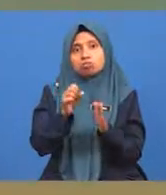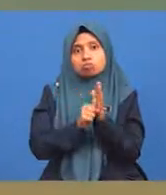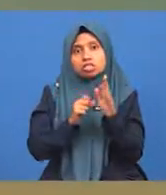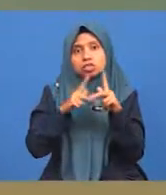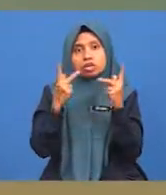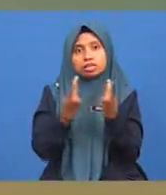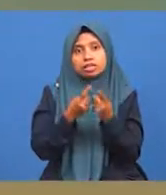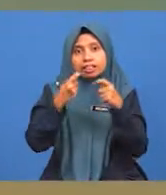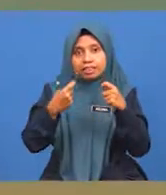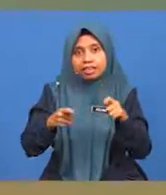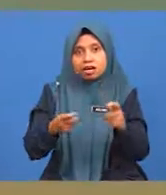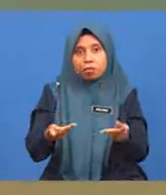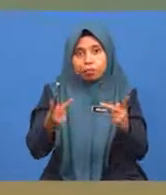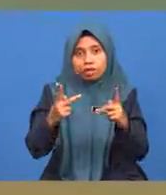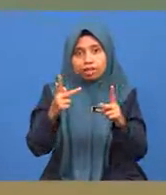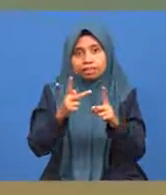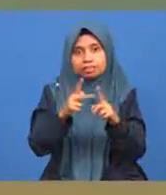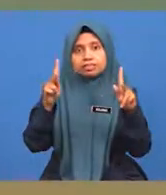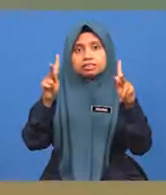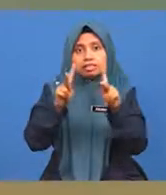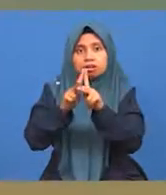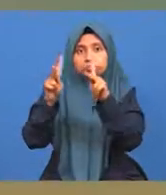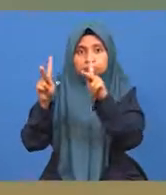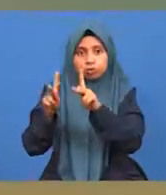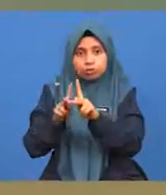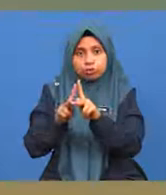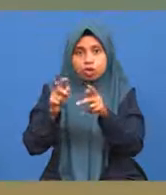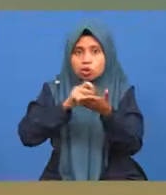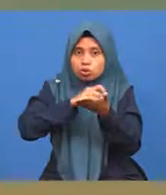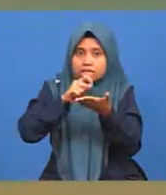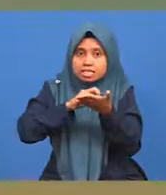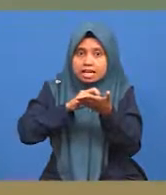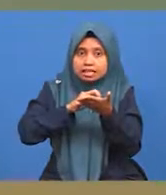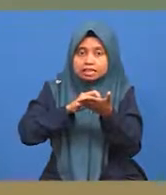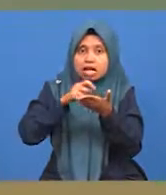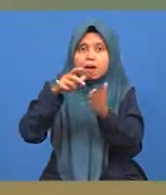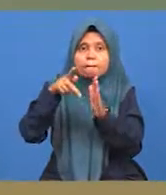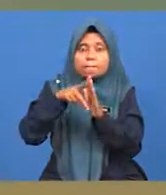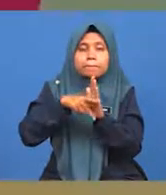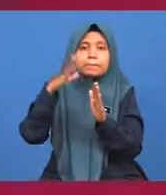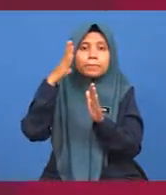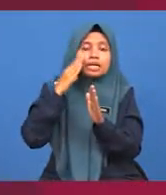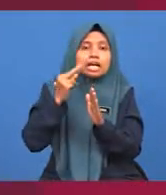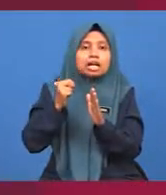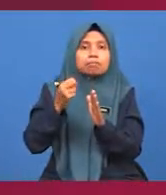sekeluarga telah pulang ke kampung. Tuliskan pengalaman kamu.